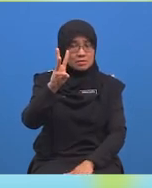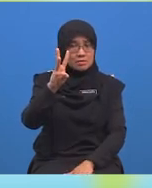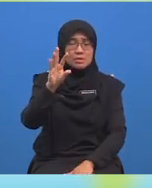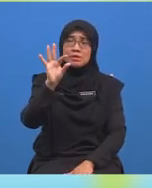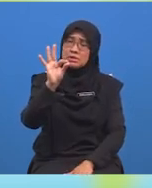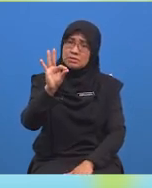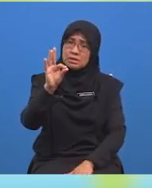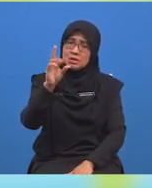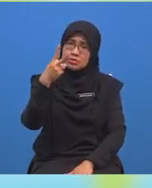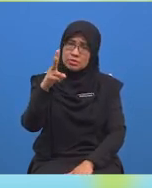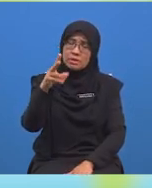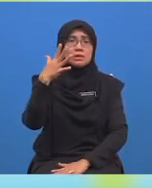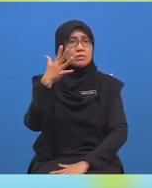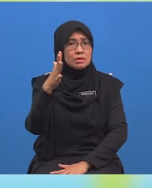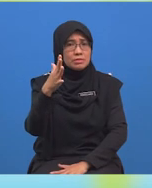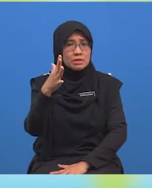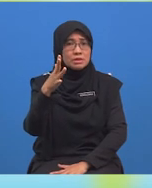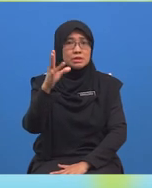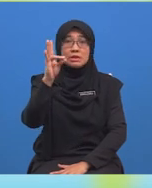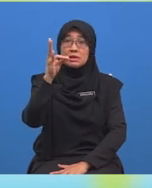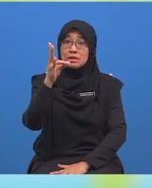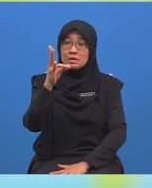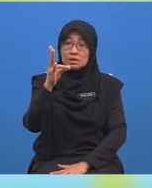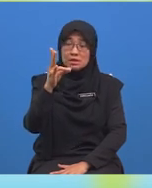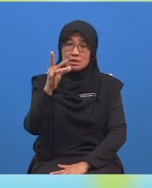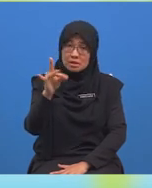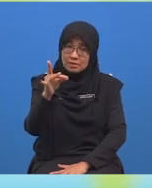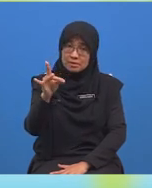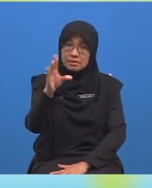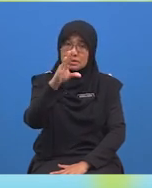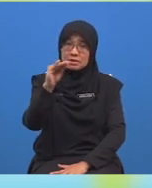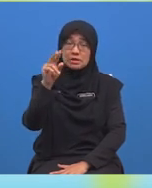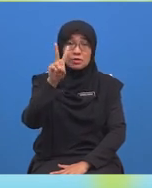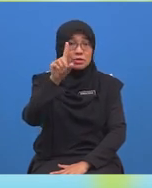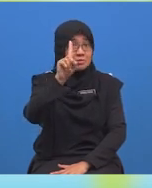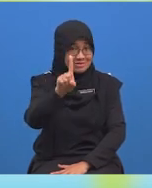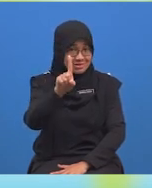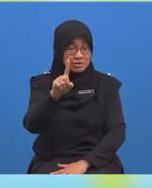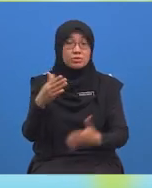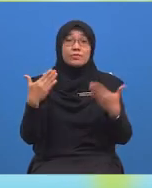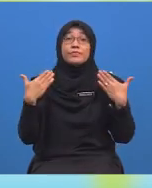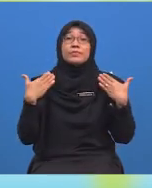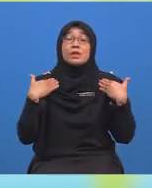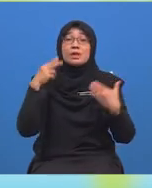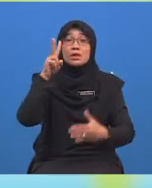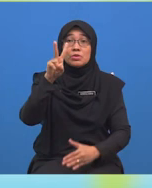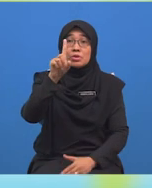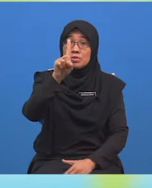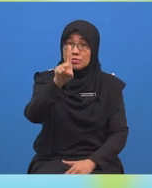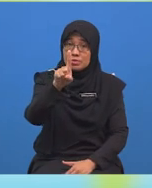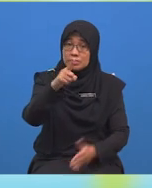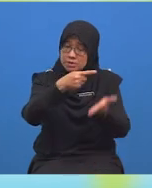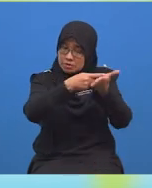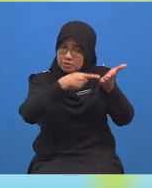3, 6, 9, 12, 15, 18 dan 21. Ada 21 petak